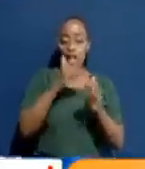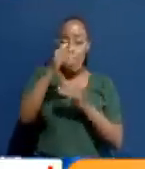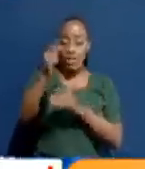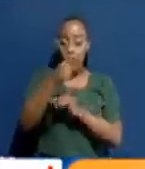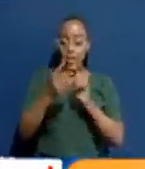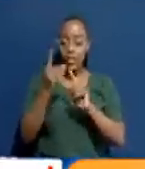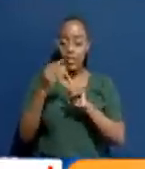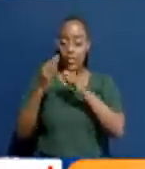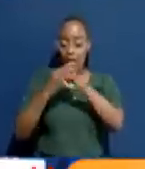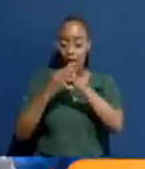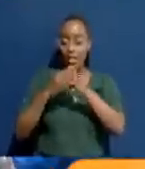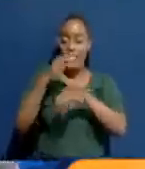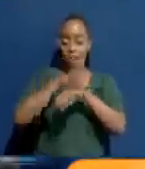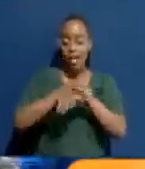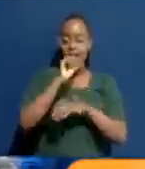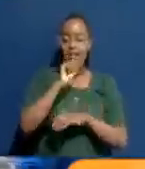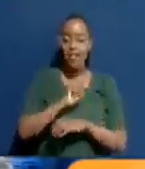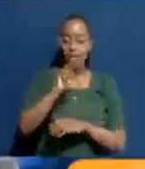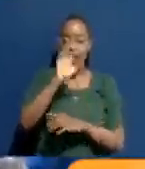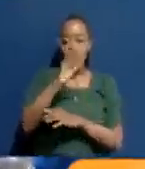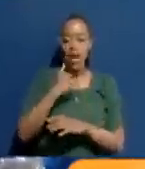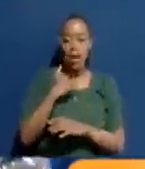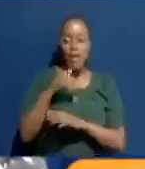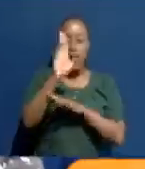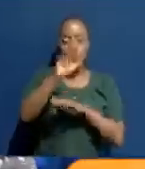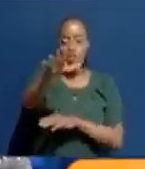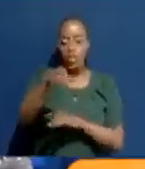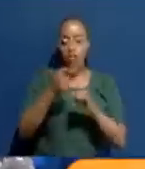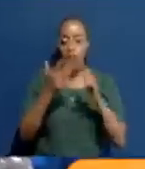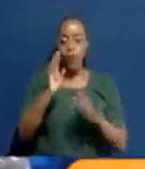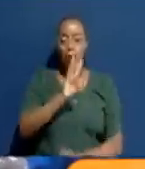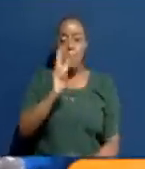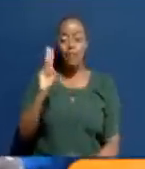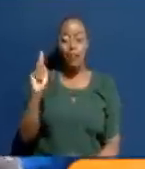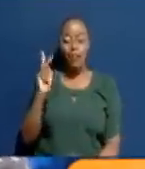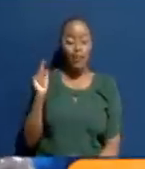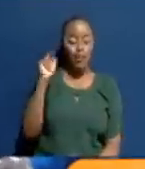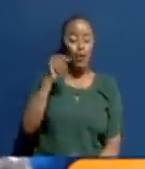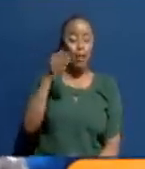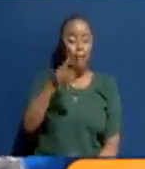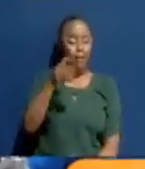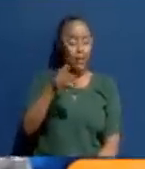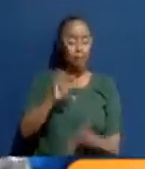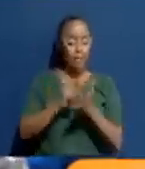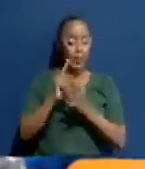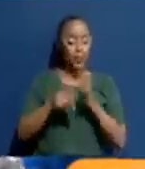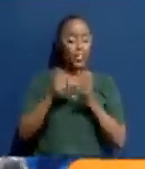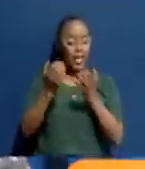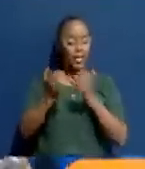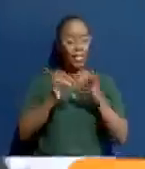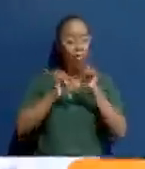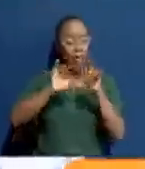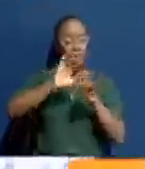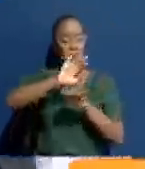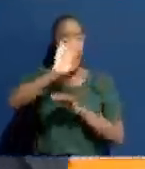nafikisha 25. So naona nimechoma transport kutoka Western hadi huku. Inafaa tena nirudi huko